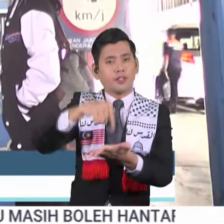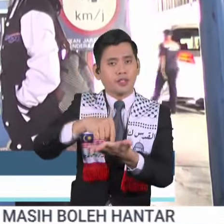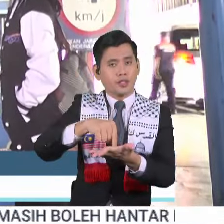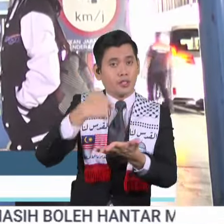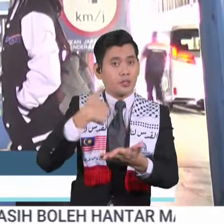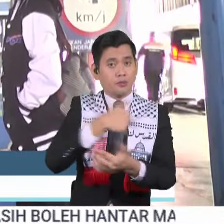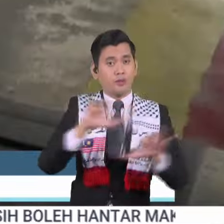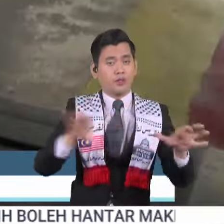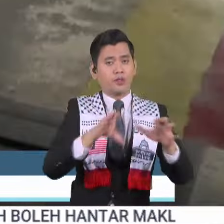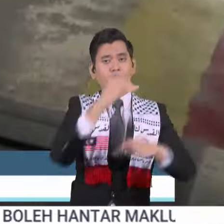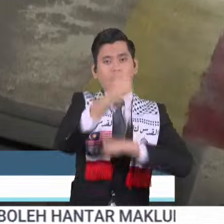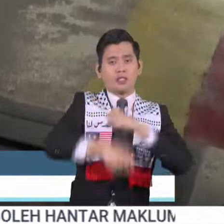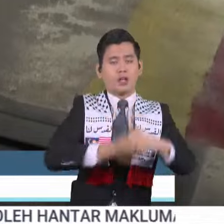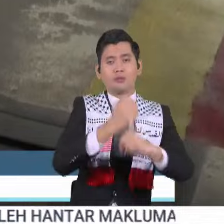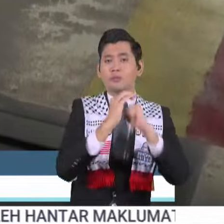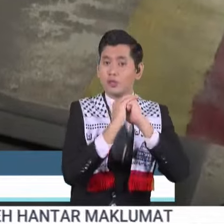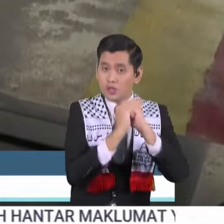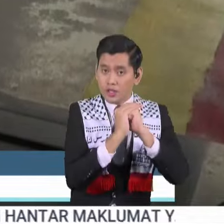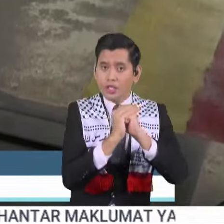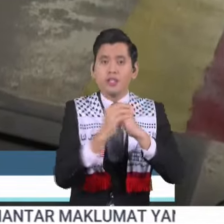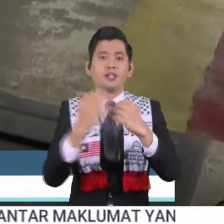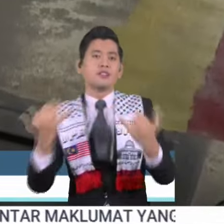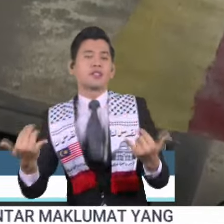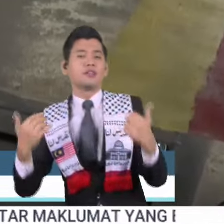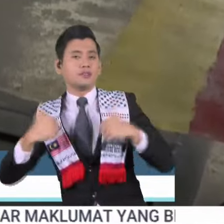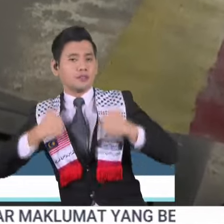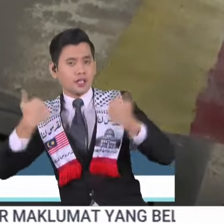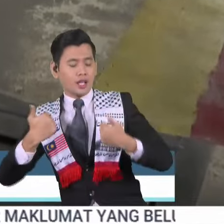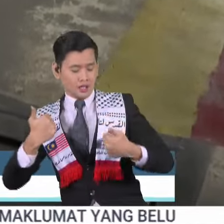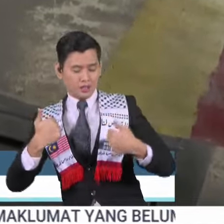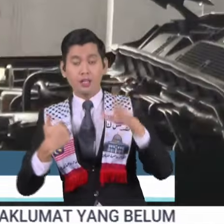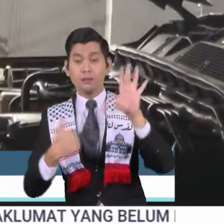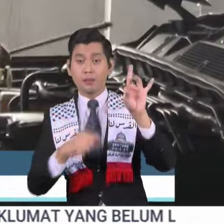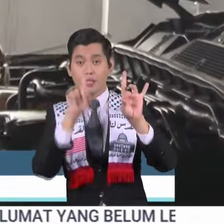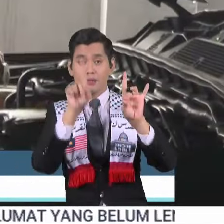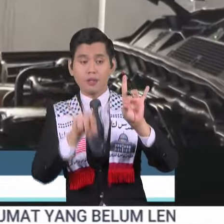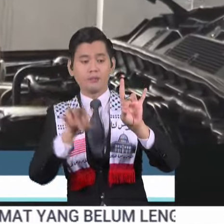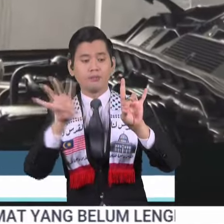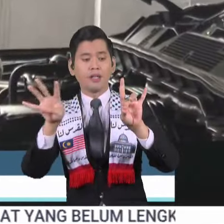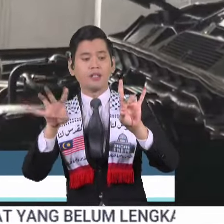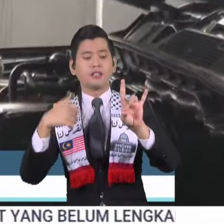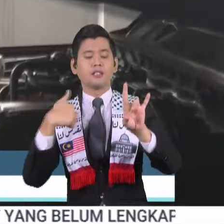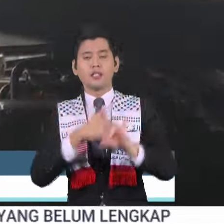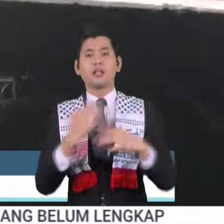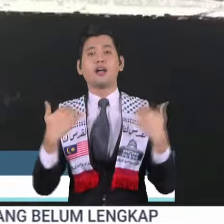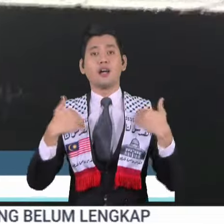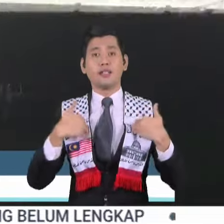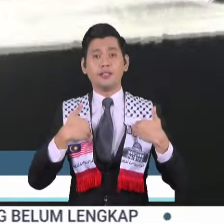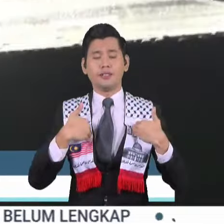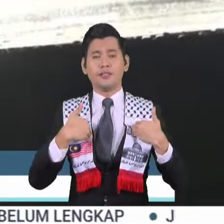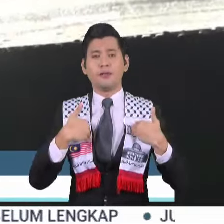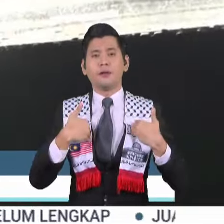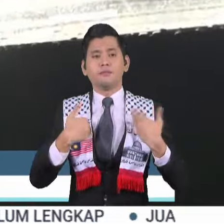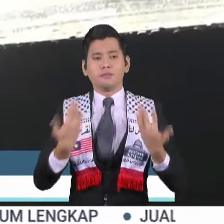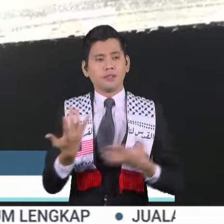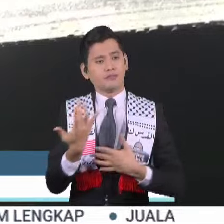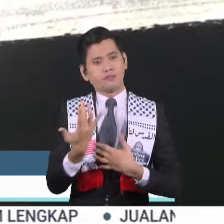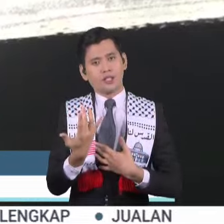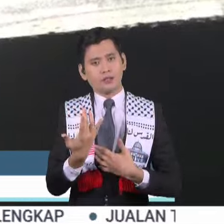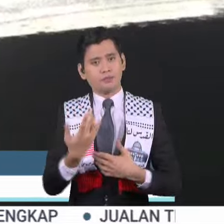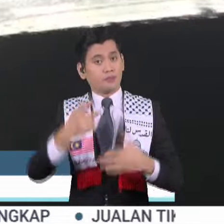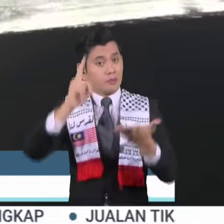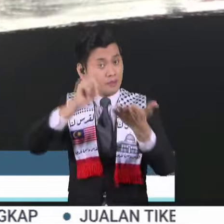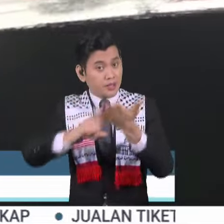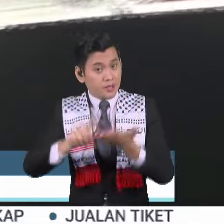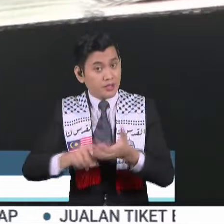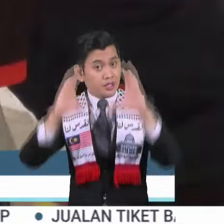Baru China. Sekarang ni untuk Hari Raya sampai 8 bulan April, kita ada Mood Raya Ons untuk kita buat pemeriksaan